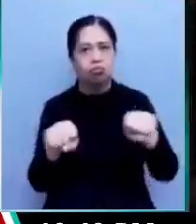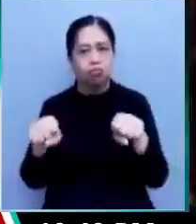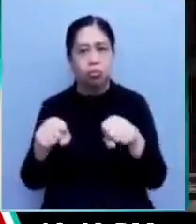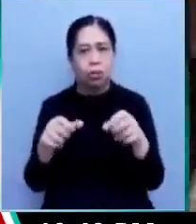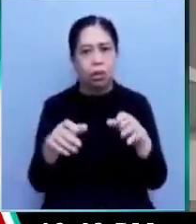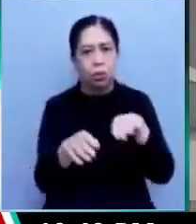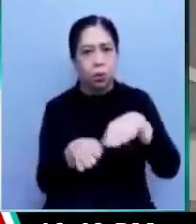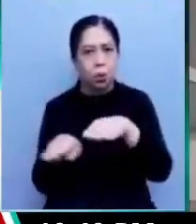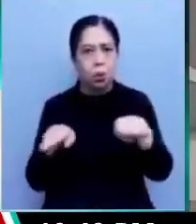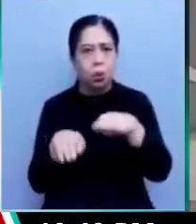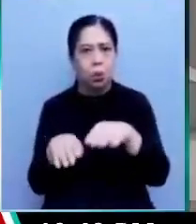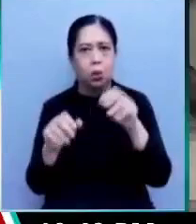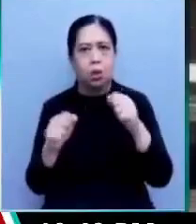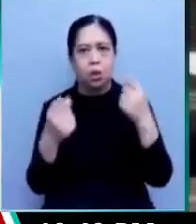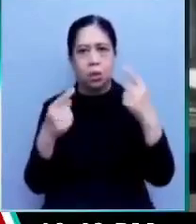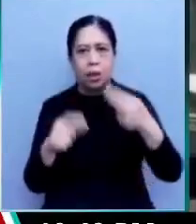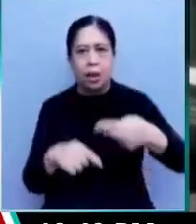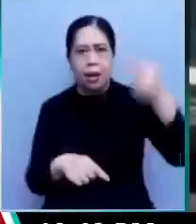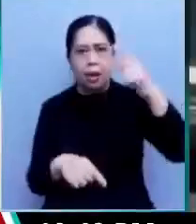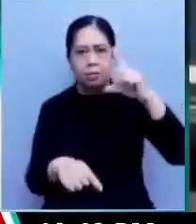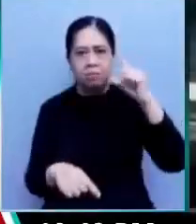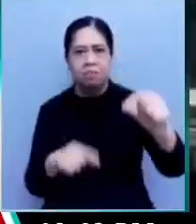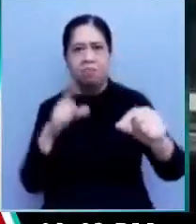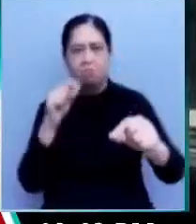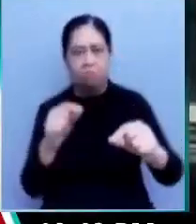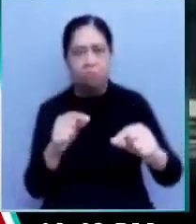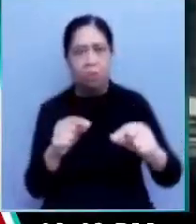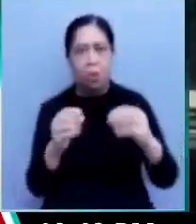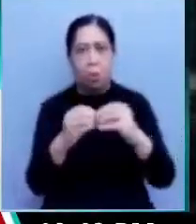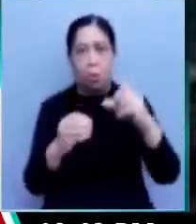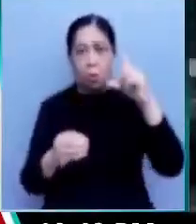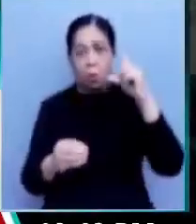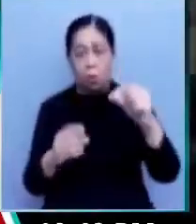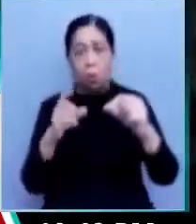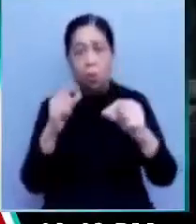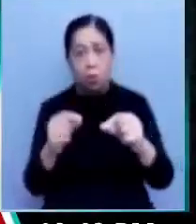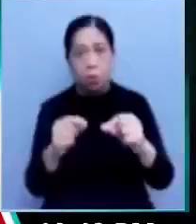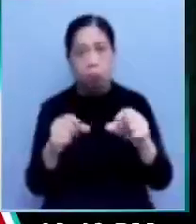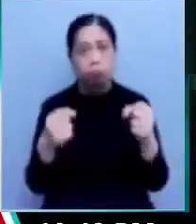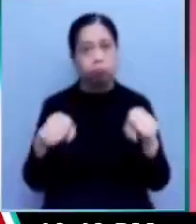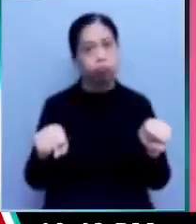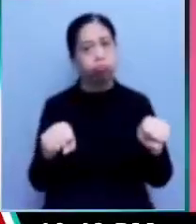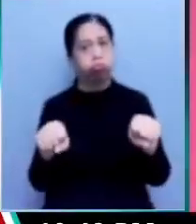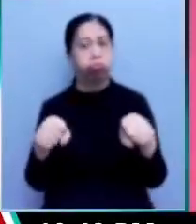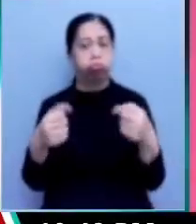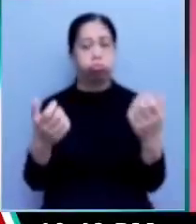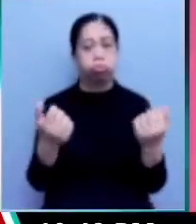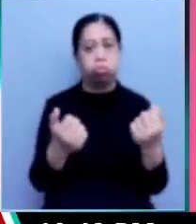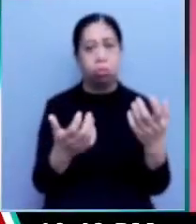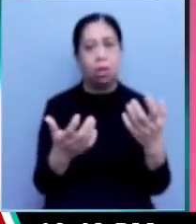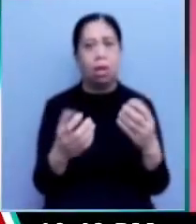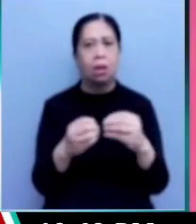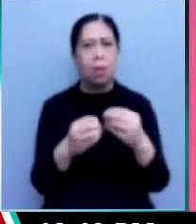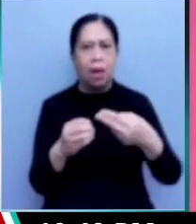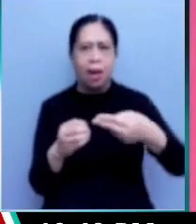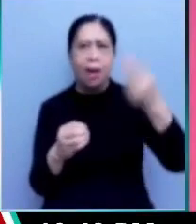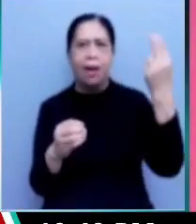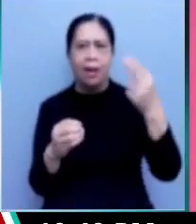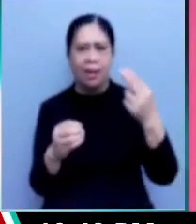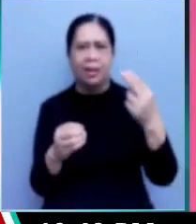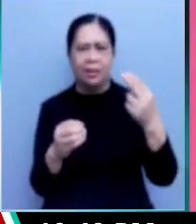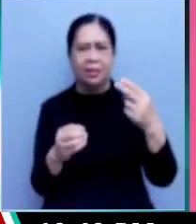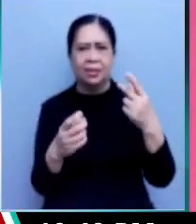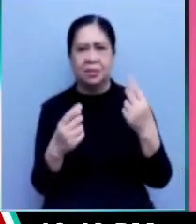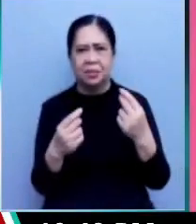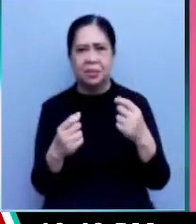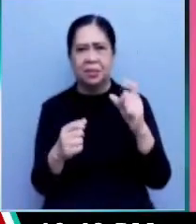they can achieve high speeds. The faster that you're able to drive a motor vehicle, the higher the likelihood